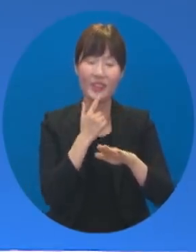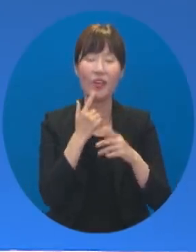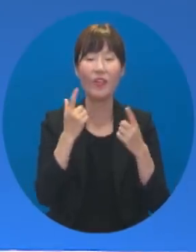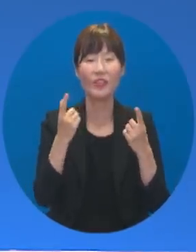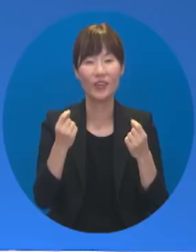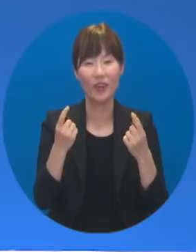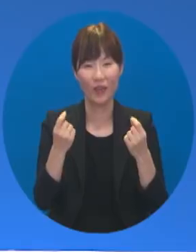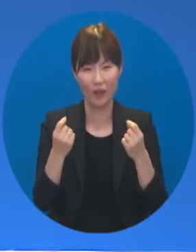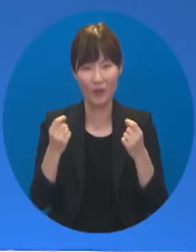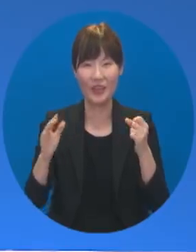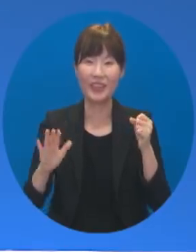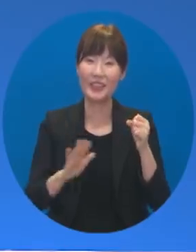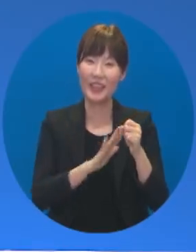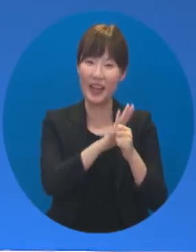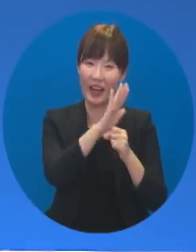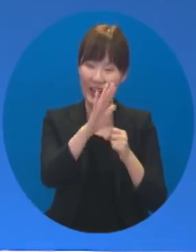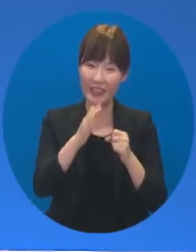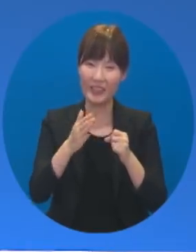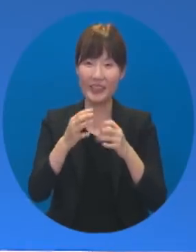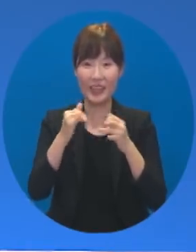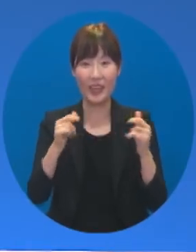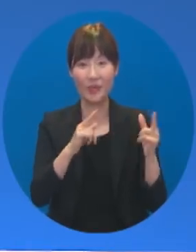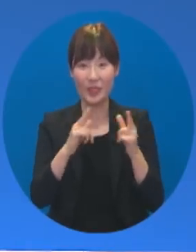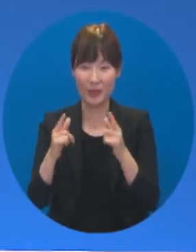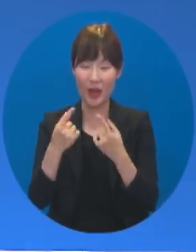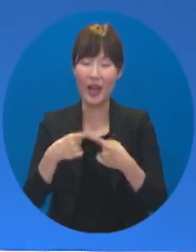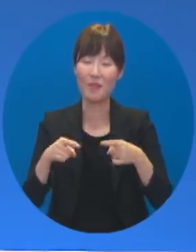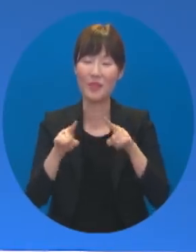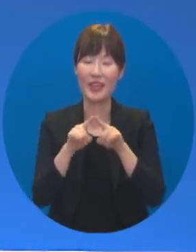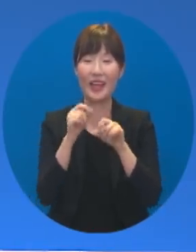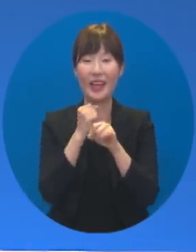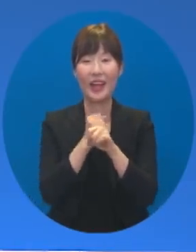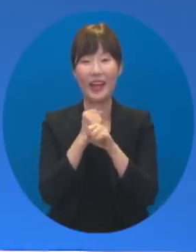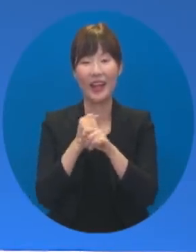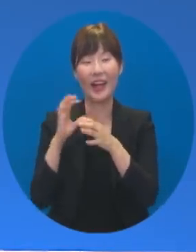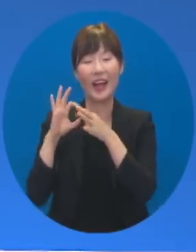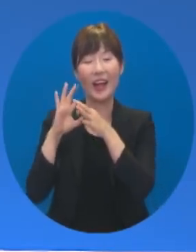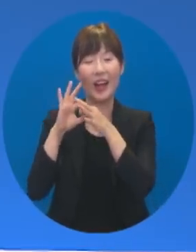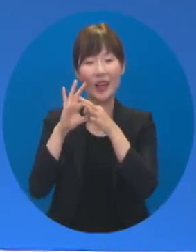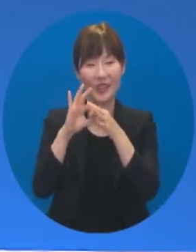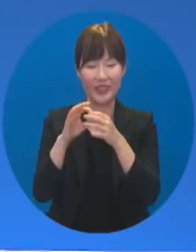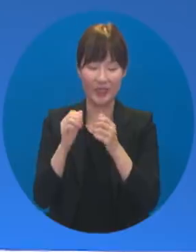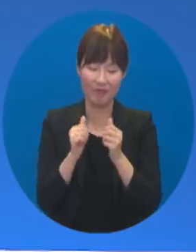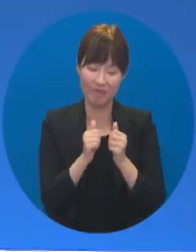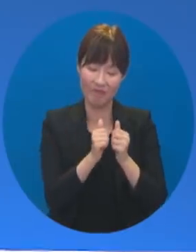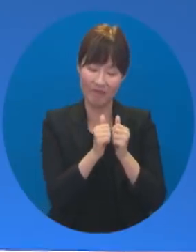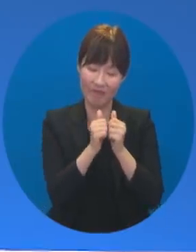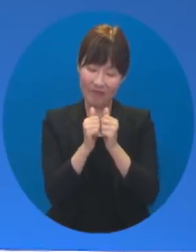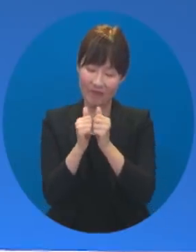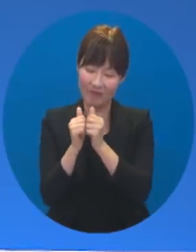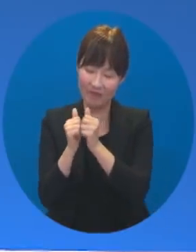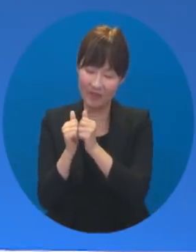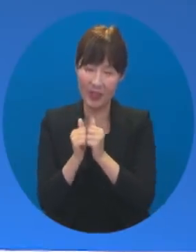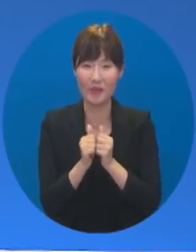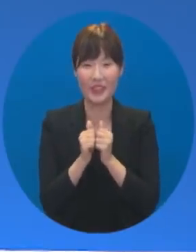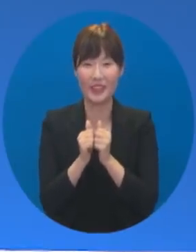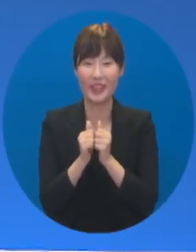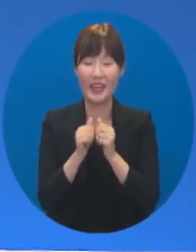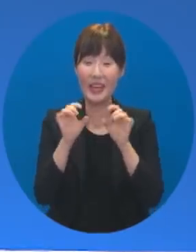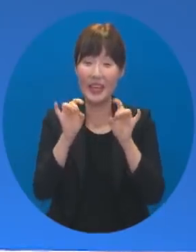존재들과 함께 하면서 그 사람이 각자가 그 사람의 시간을 하나님께서 주신